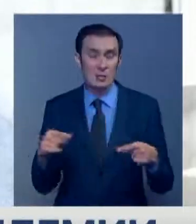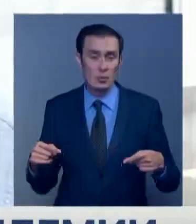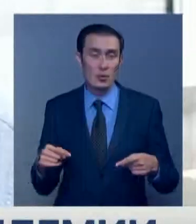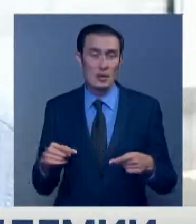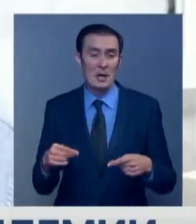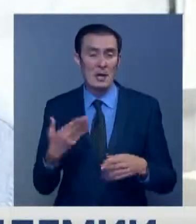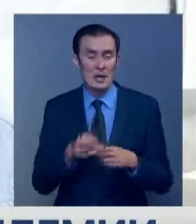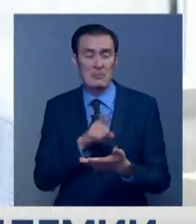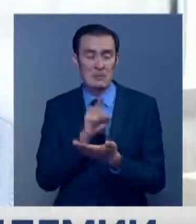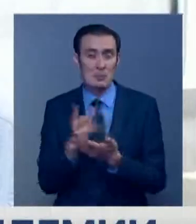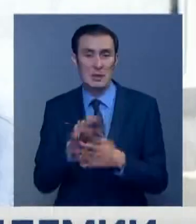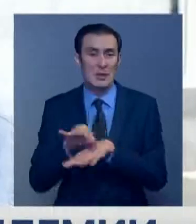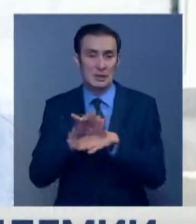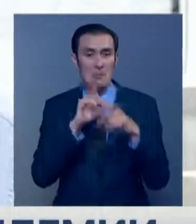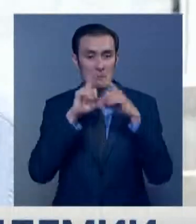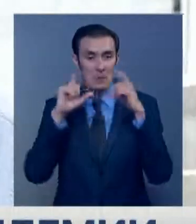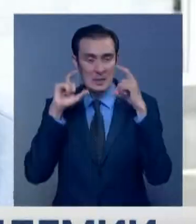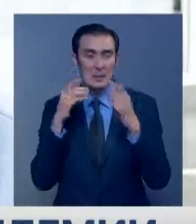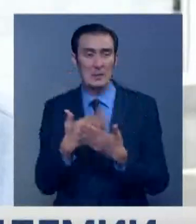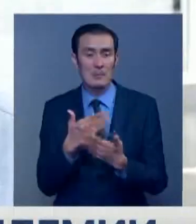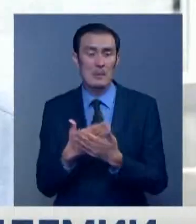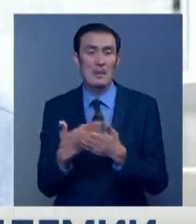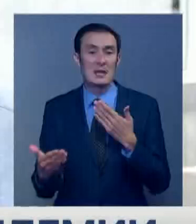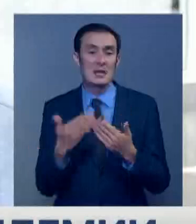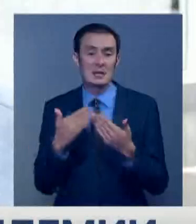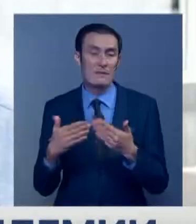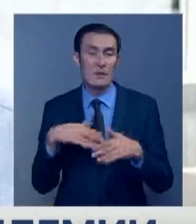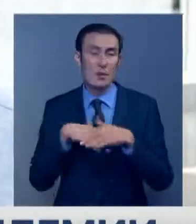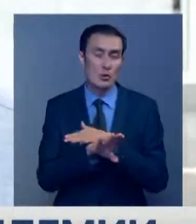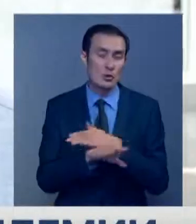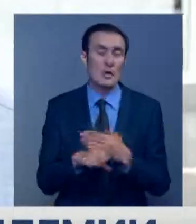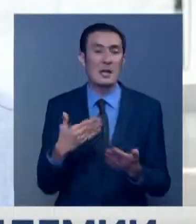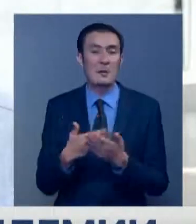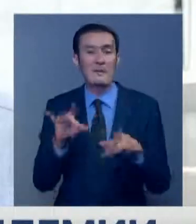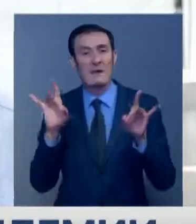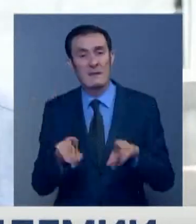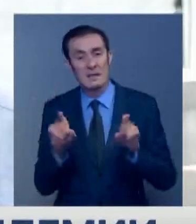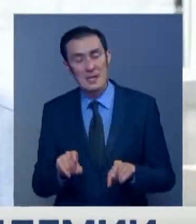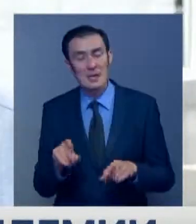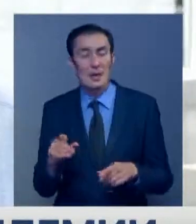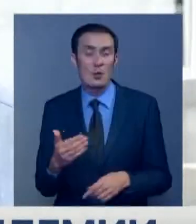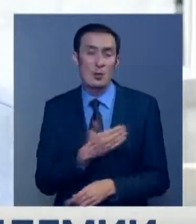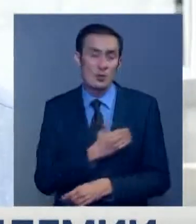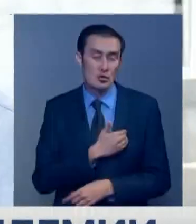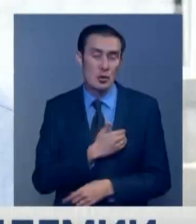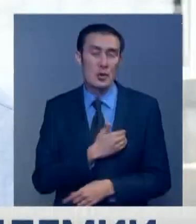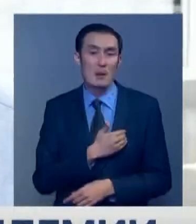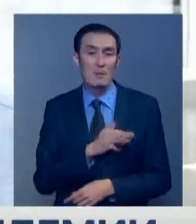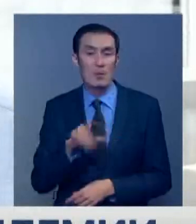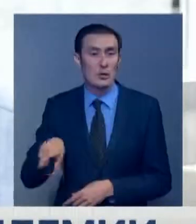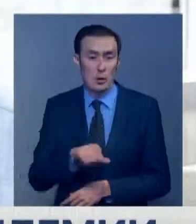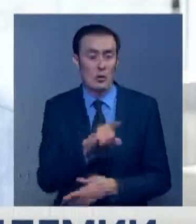конечно, ношение масок, если ты выходишь уже с пляжа там или в кафе, или где-нибудь, там по